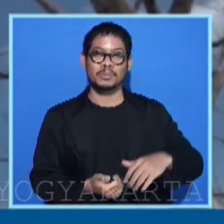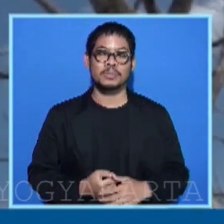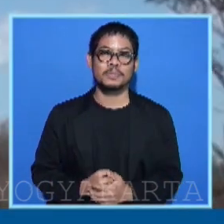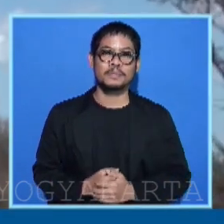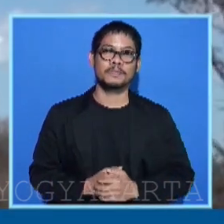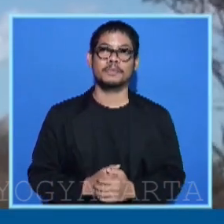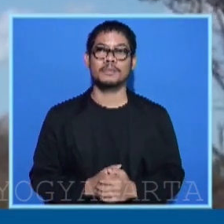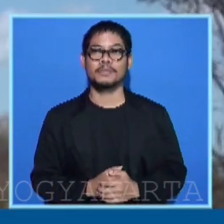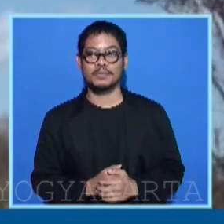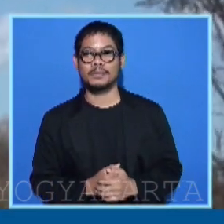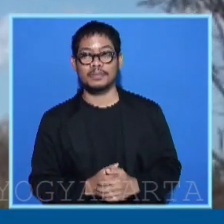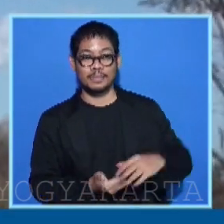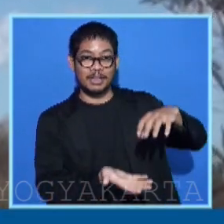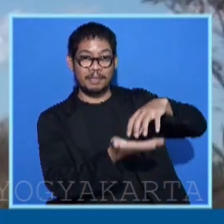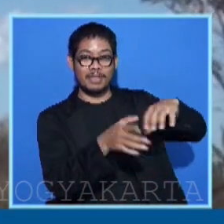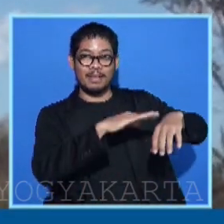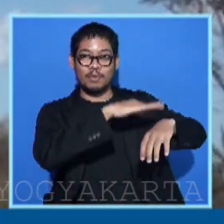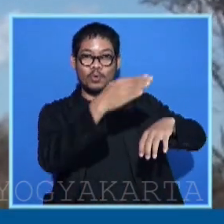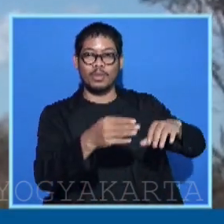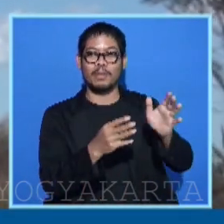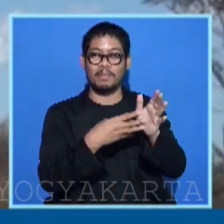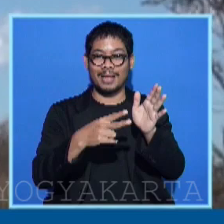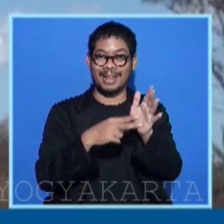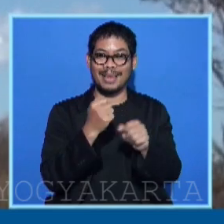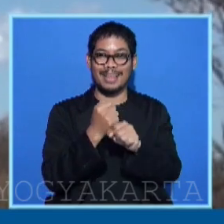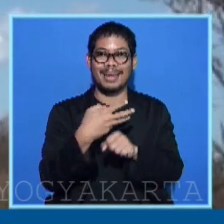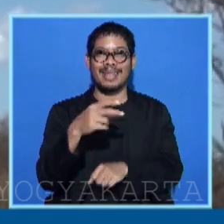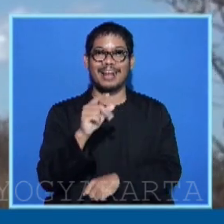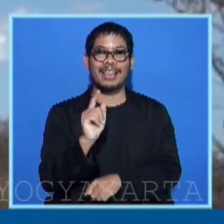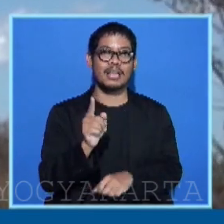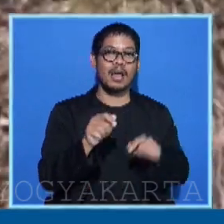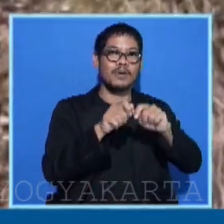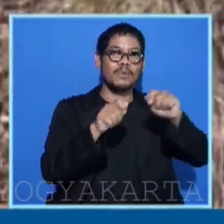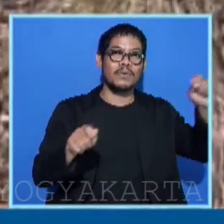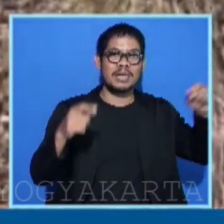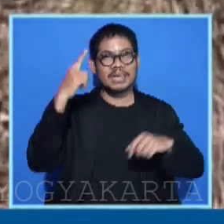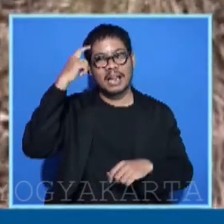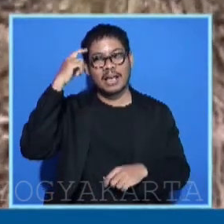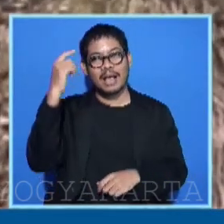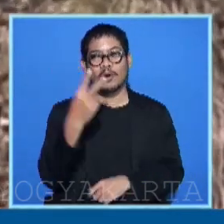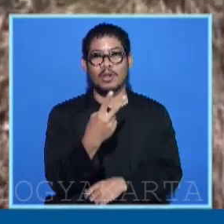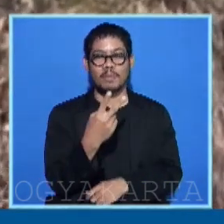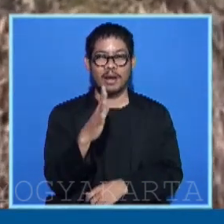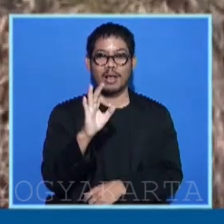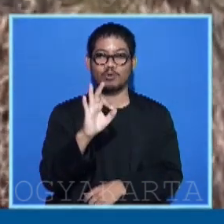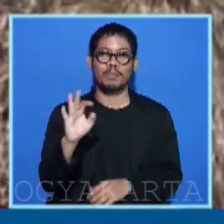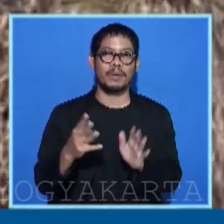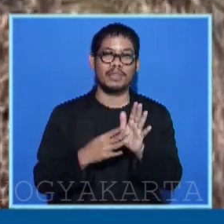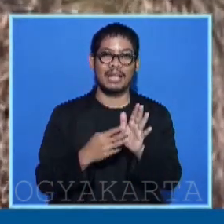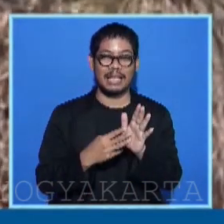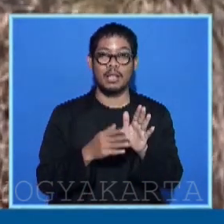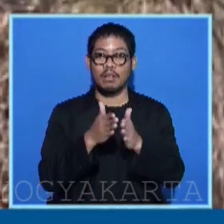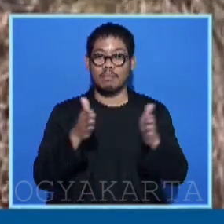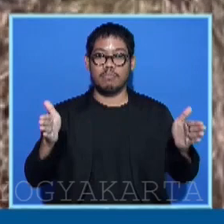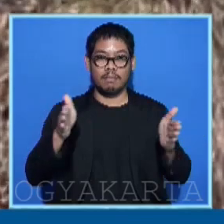Bukit Mengger mojotakan 1 nggaling paret dan ingkang menawiti pun persani saking kawan training alam